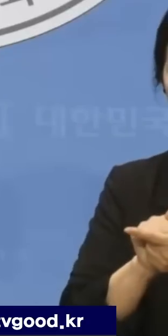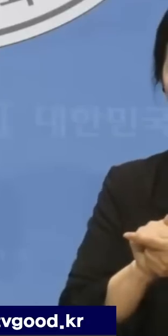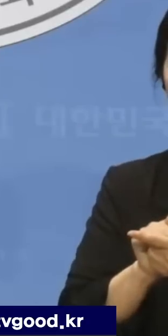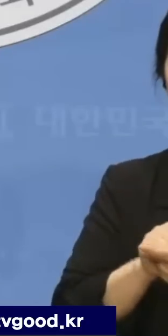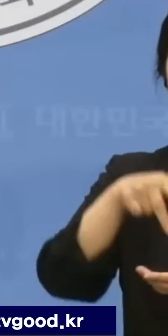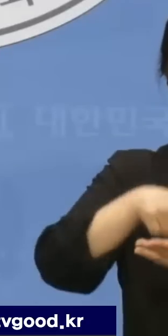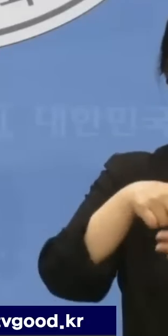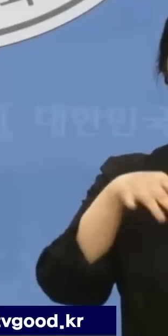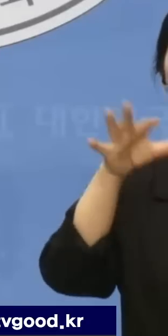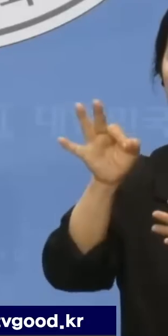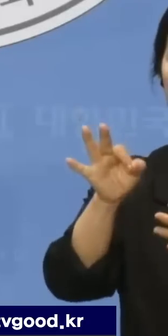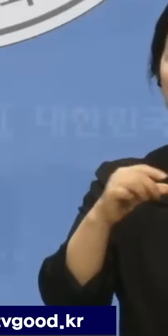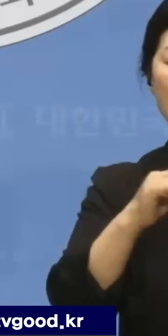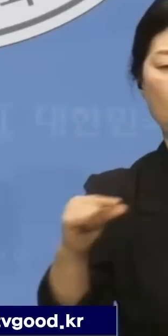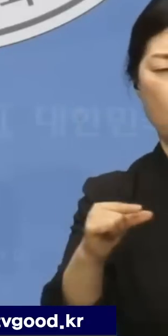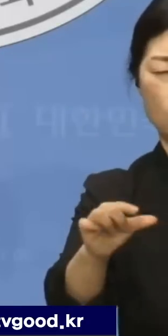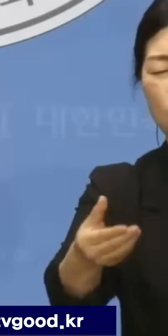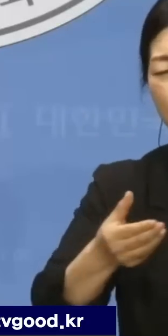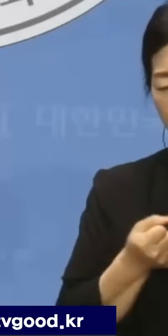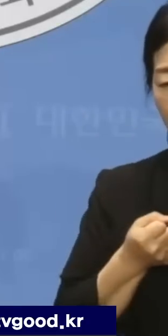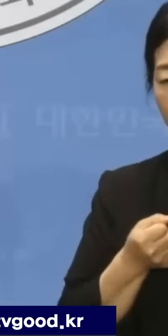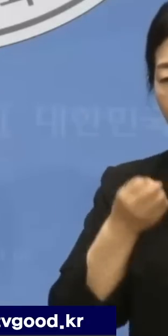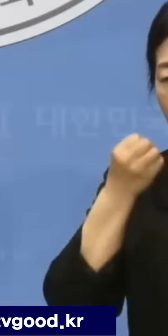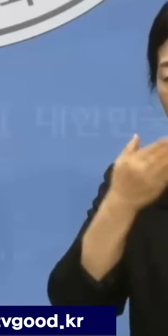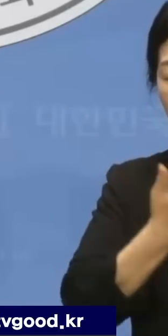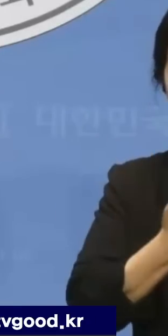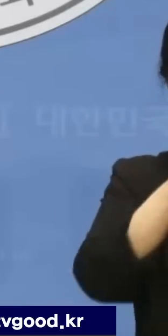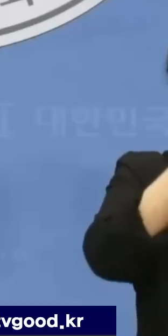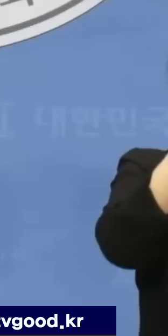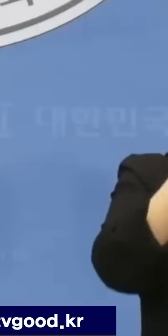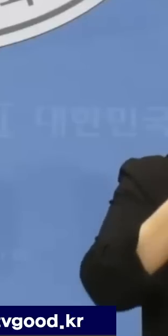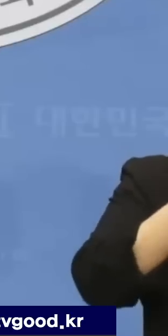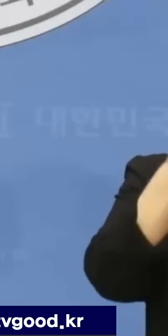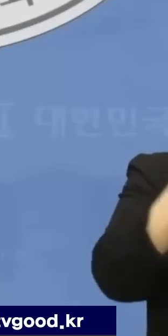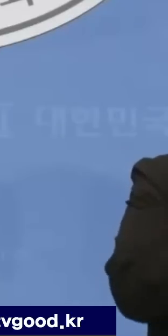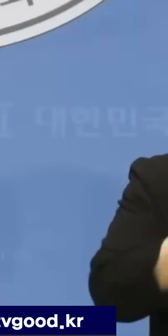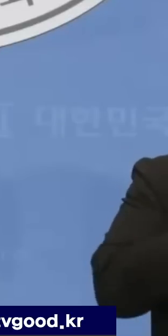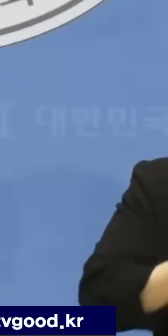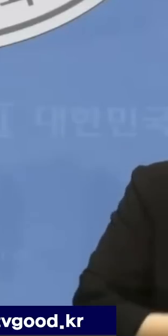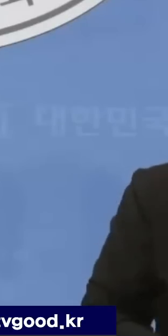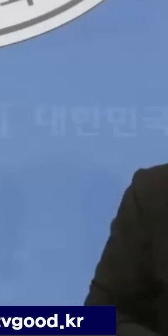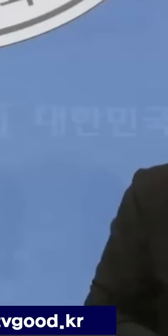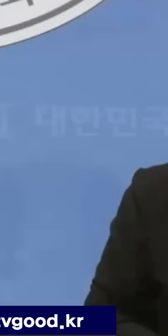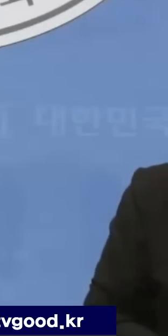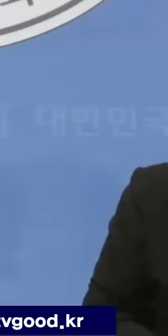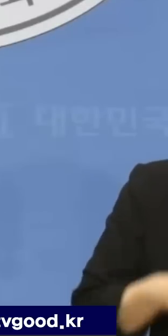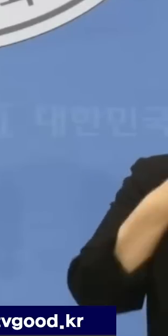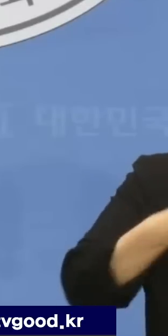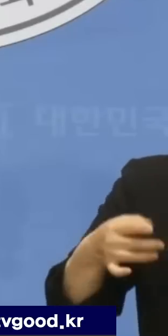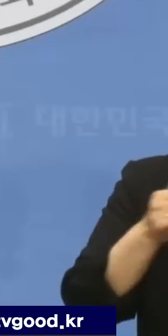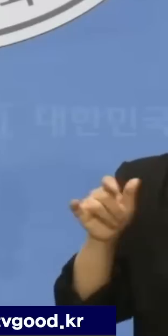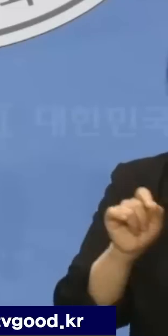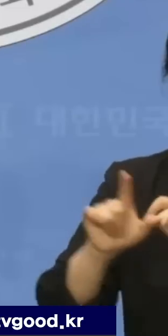일부라도 돌려받아 새 출발을 하기를 바랍니다 전세자기 피해자의 대부분은 청년과